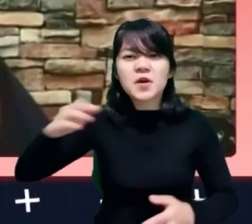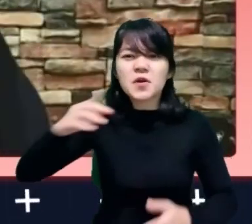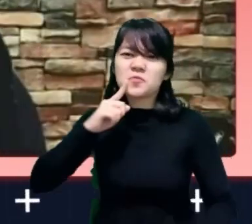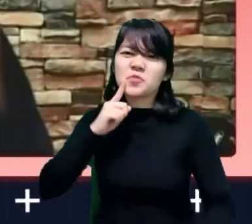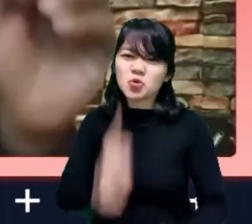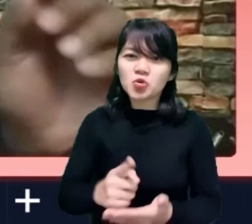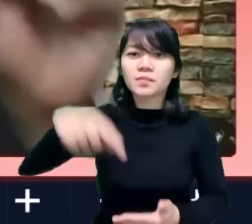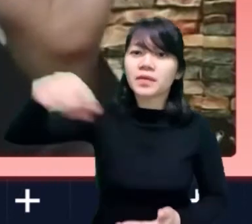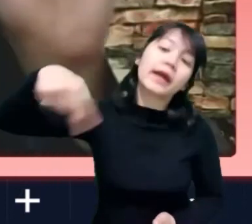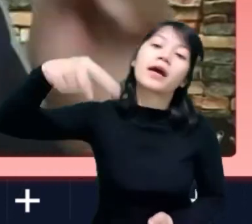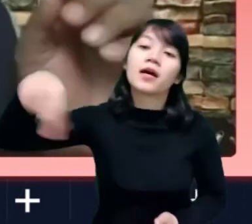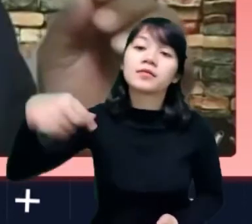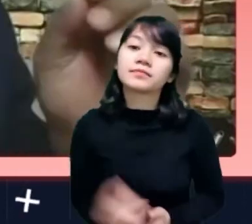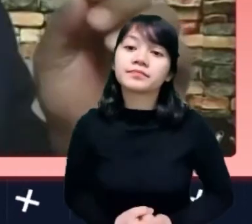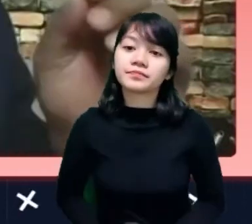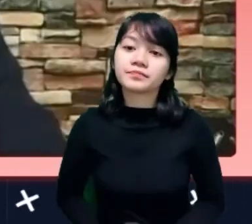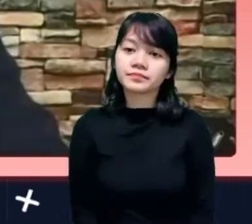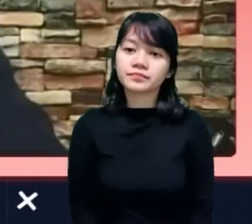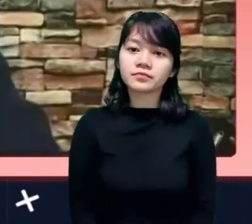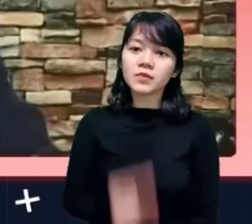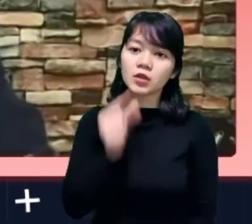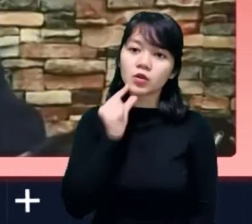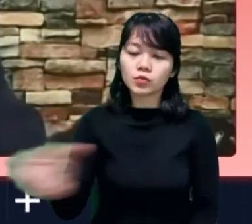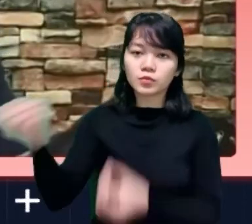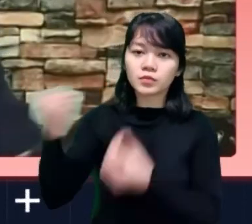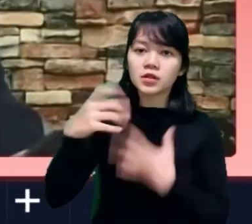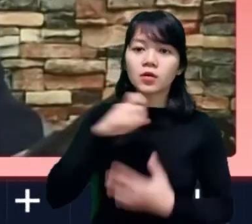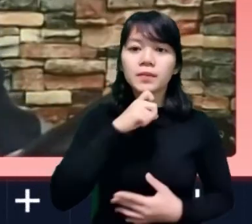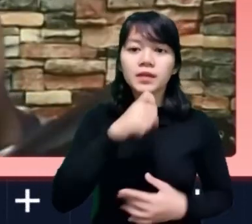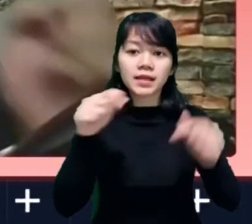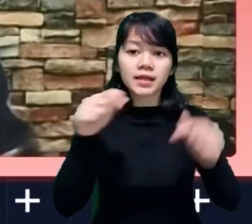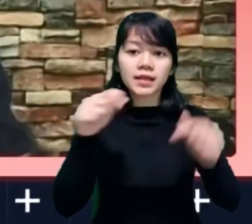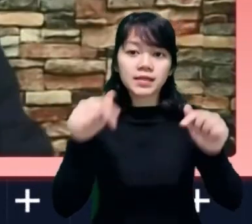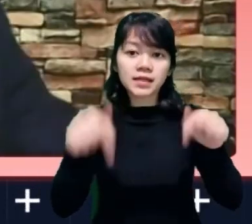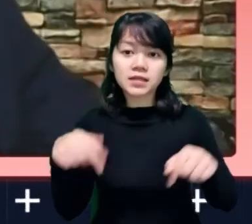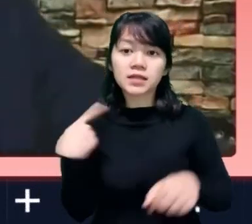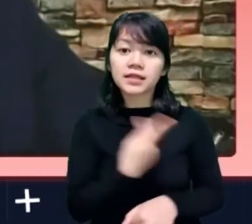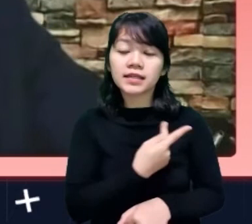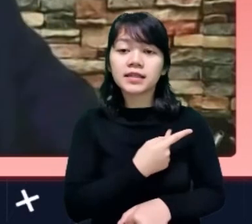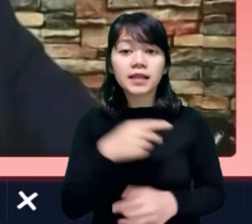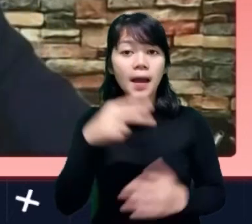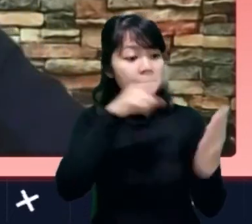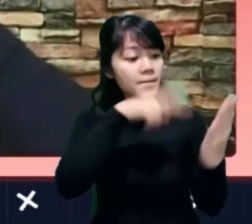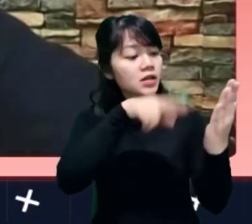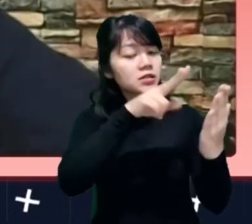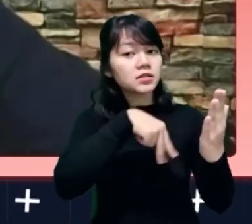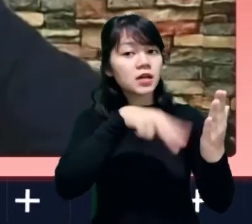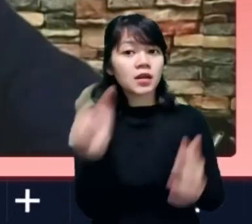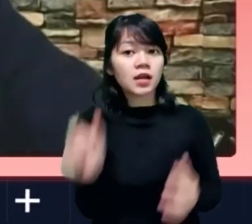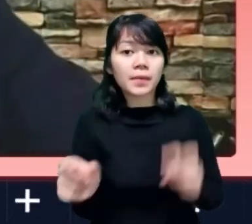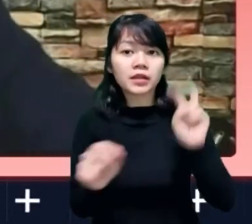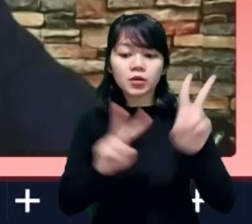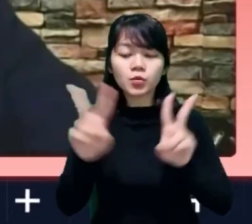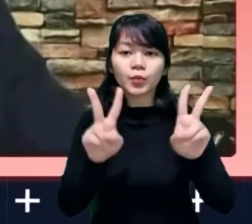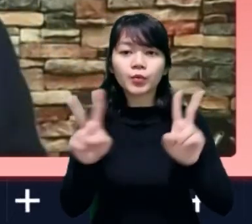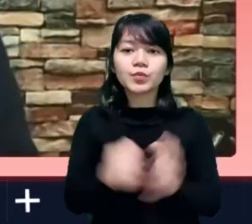Nah, untuk menjawab pertanyaan ini, kita baca di dalam ayat yang ke-22. Karena pertanyaannya